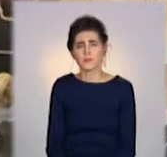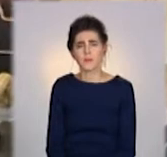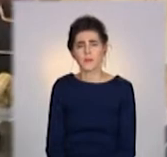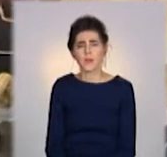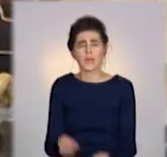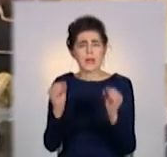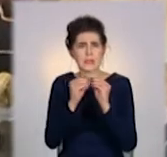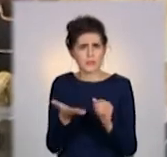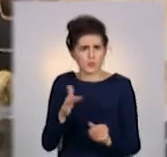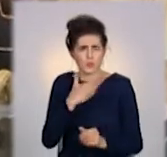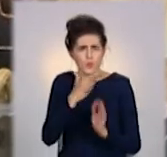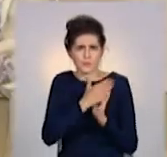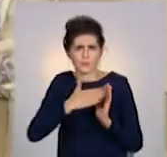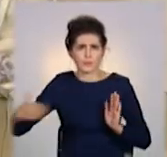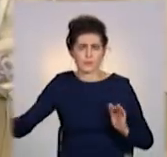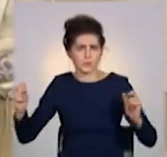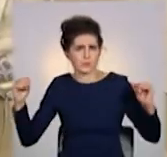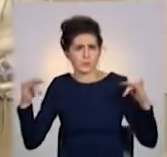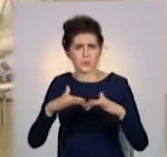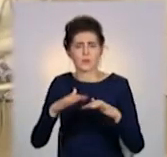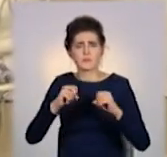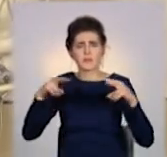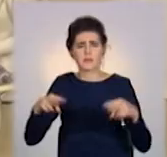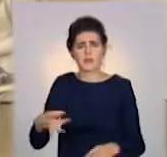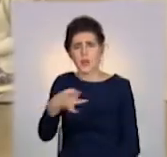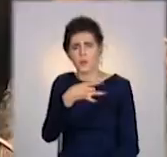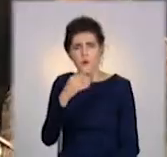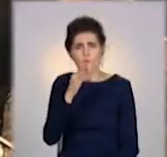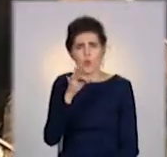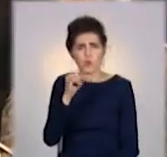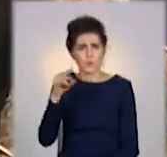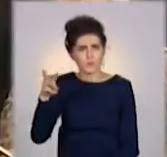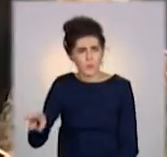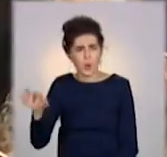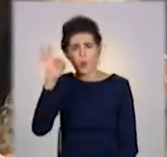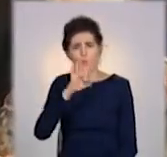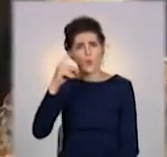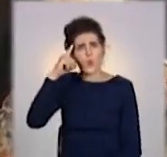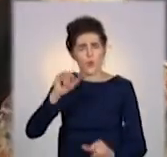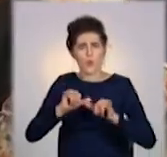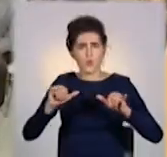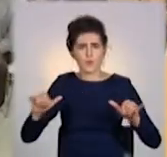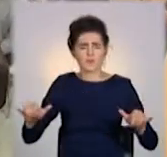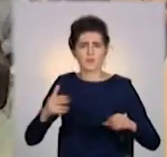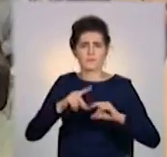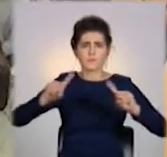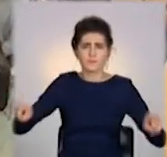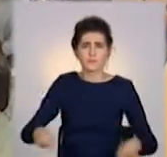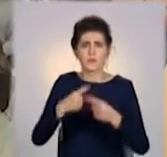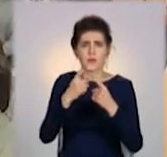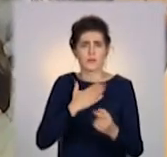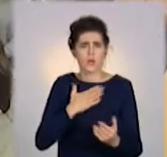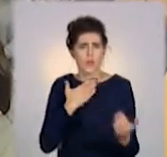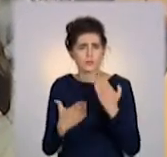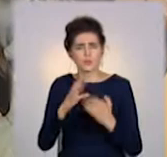Десятки волонтерів і посадовців зібрались на другому регіональному форумі «Розвиток громадянського суспільства». Нині кількість громадських організацій дещо